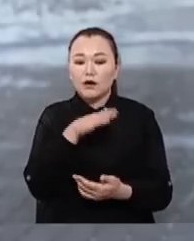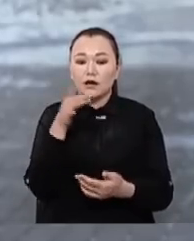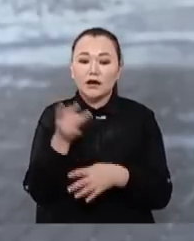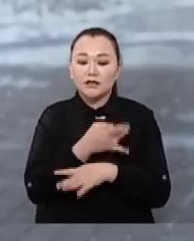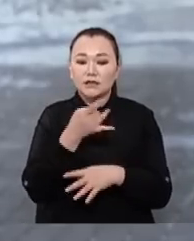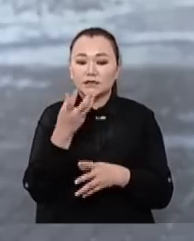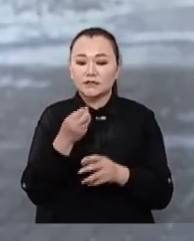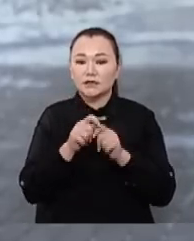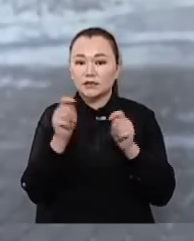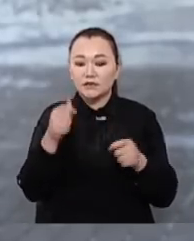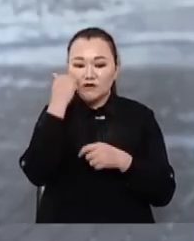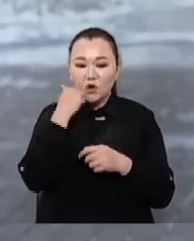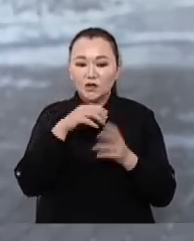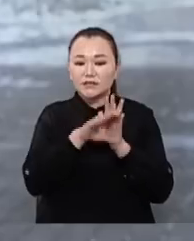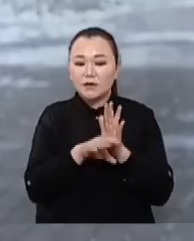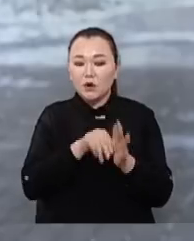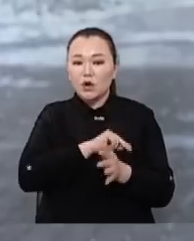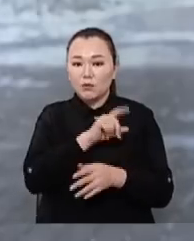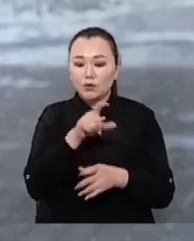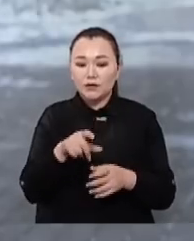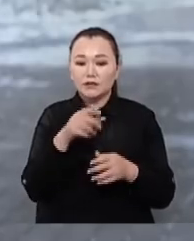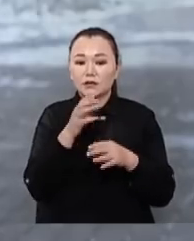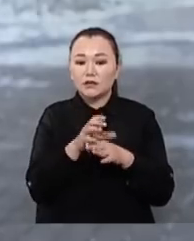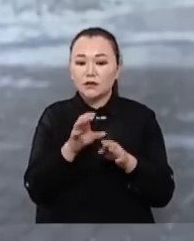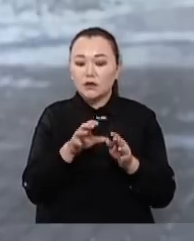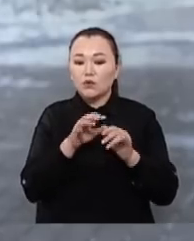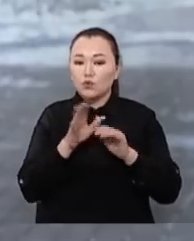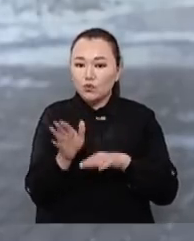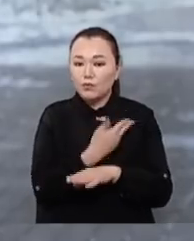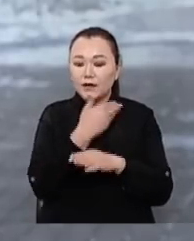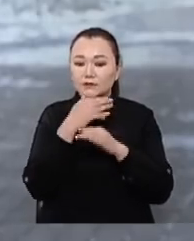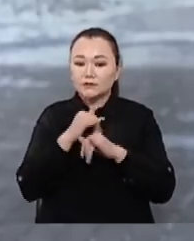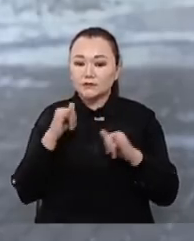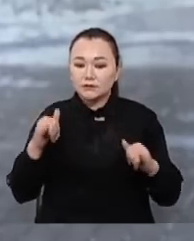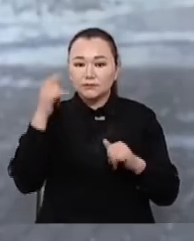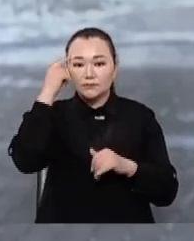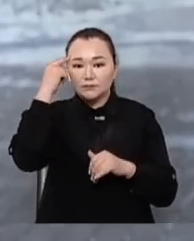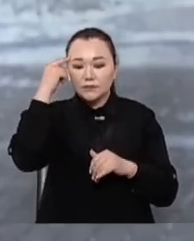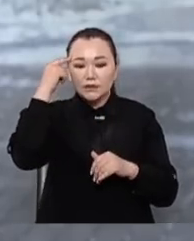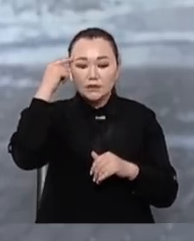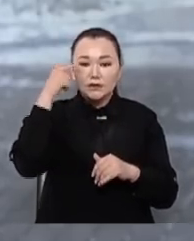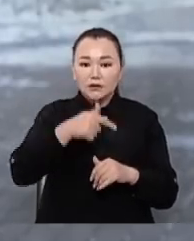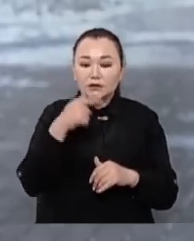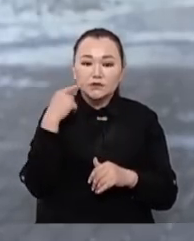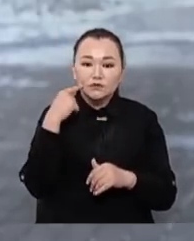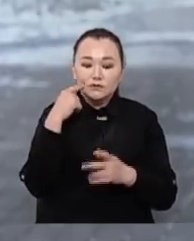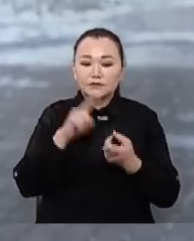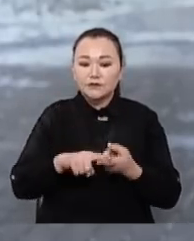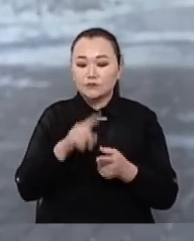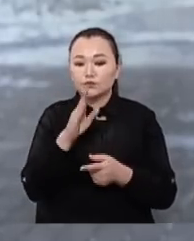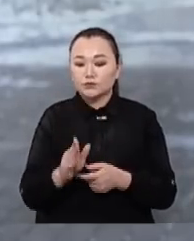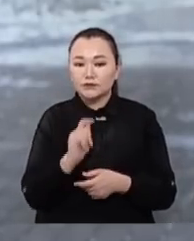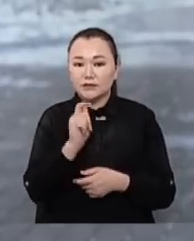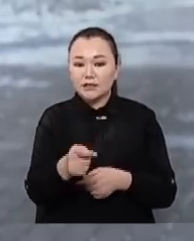болсақ, ескі системаның адамдары ескі системадан шығып, өсіп, дамылған және миы, сана сезімі дегендей сияқты қойылған. Оларға